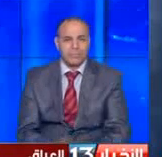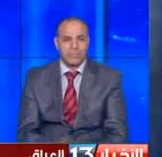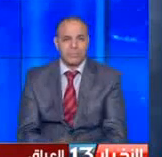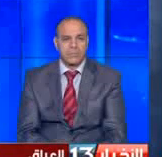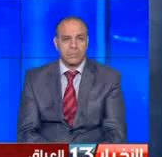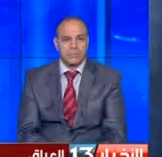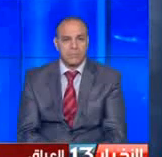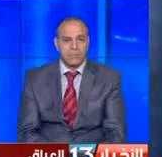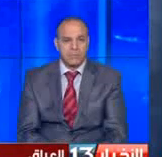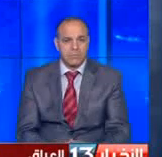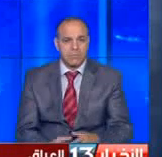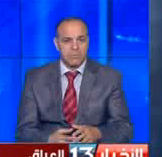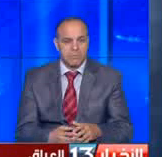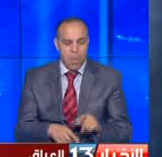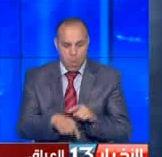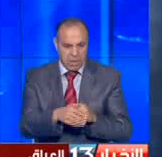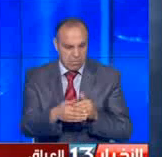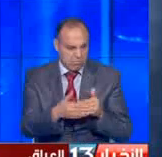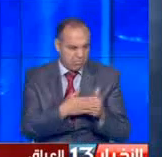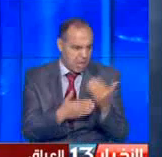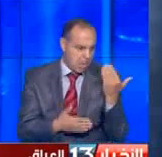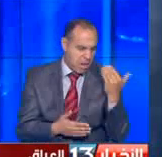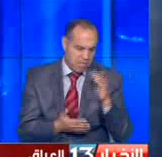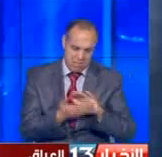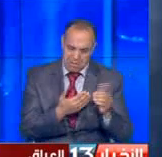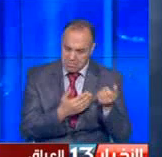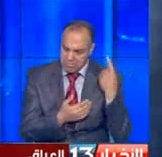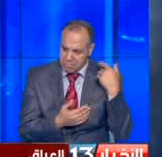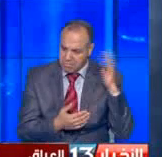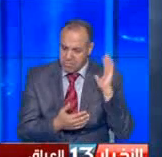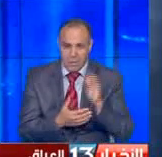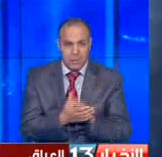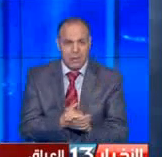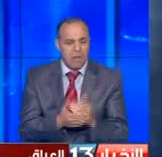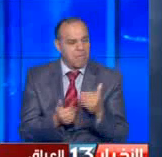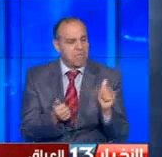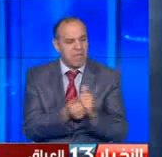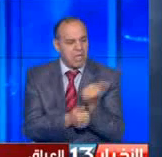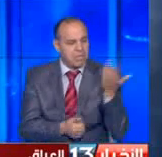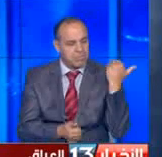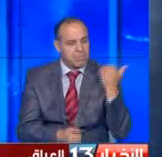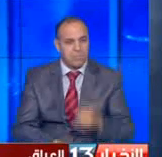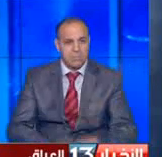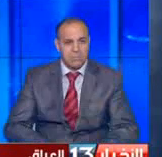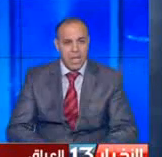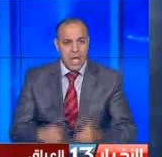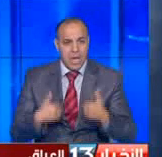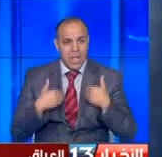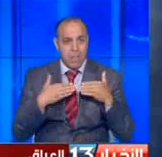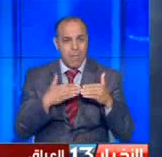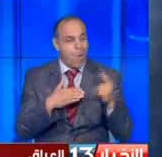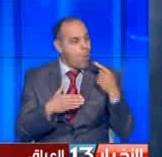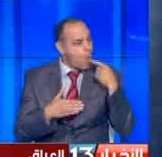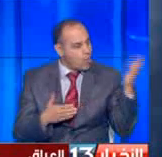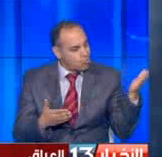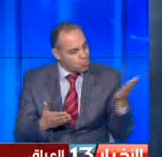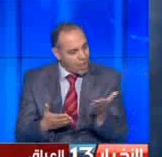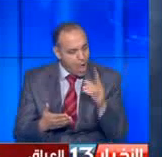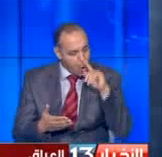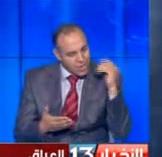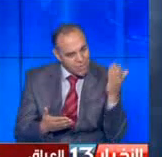حصل في فتره زمنيه ماضيه نتائج انتهت كنا نتمنى هم بينهم بصراحه